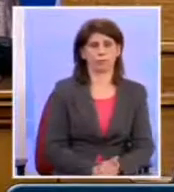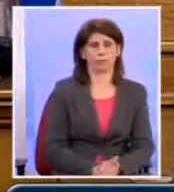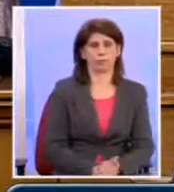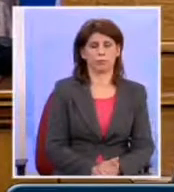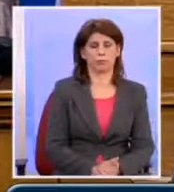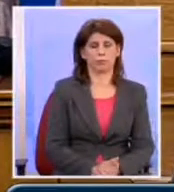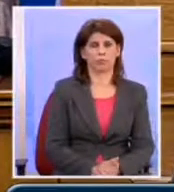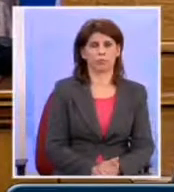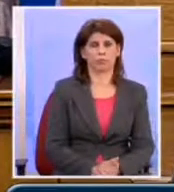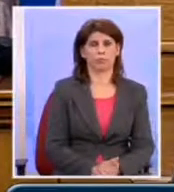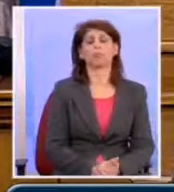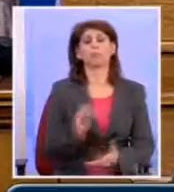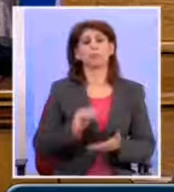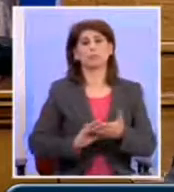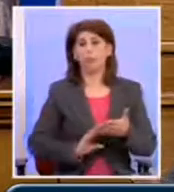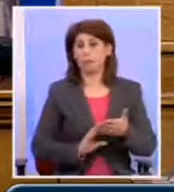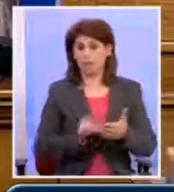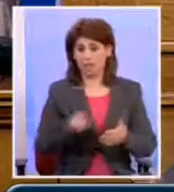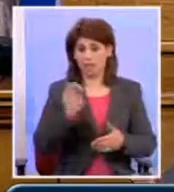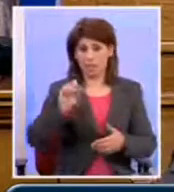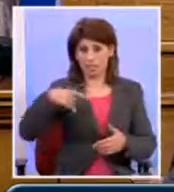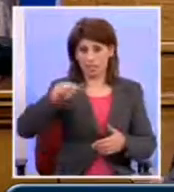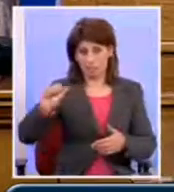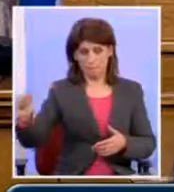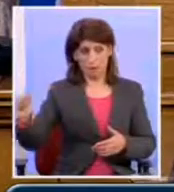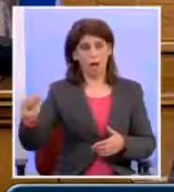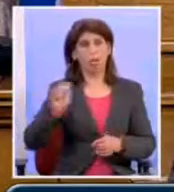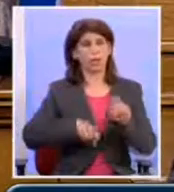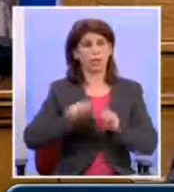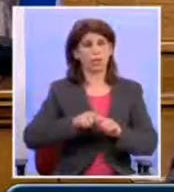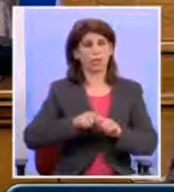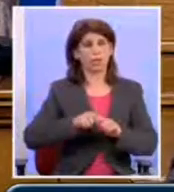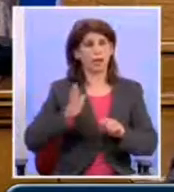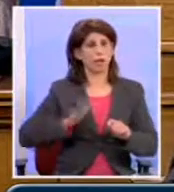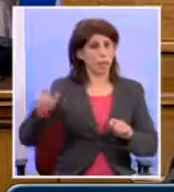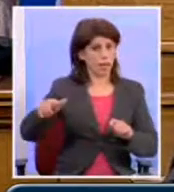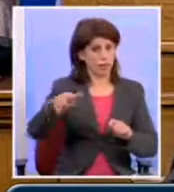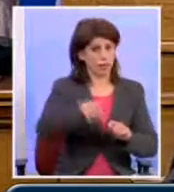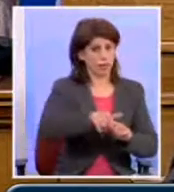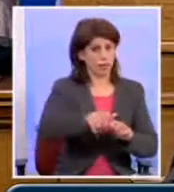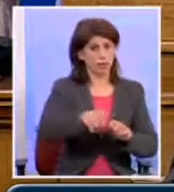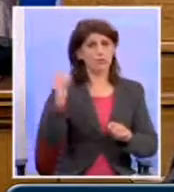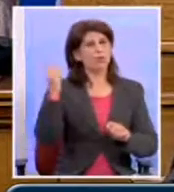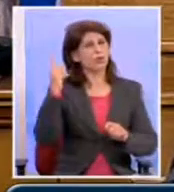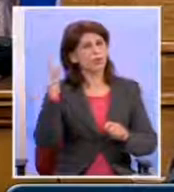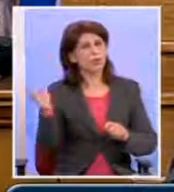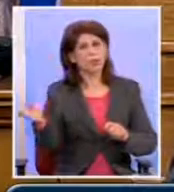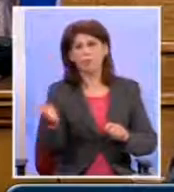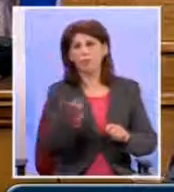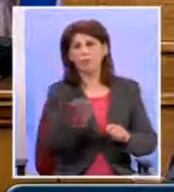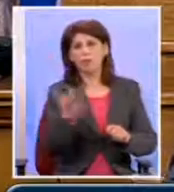επίσης αναπτύχθηκαν από παράγοντες και από στελέχη τα οποία συνήθως